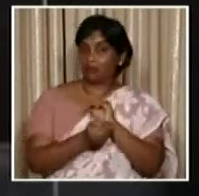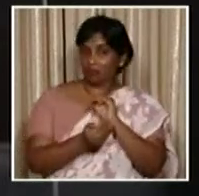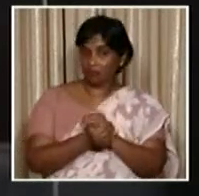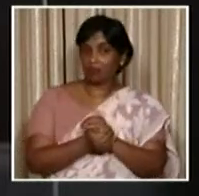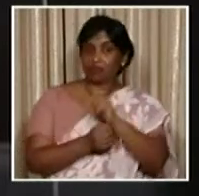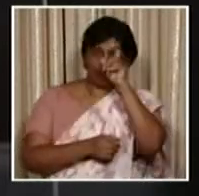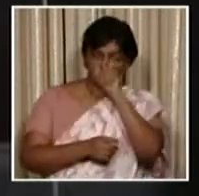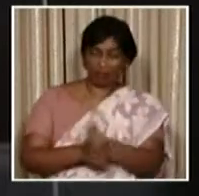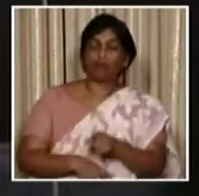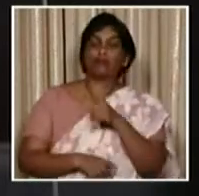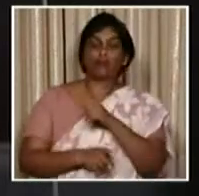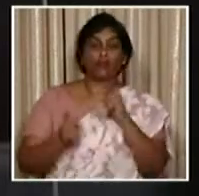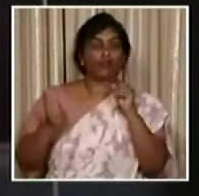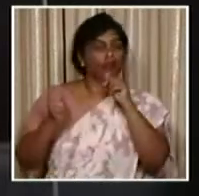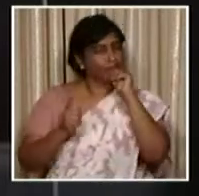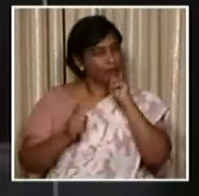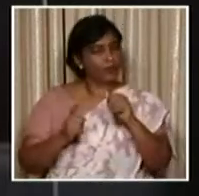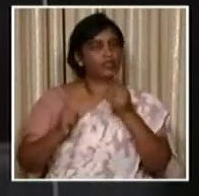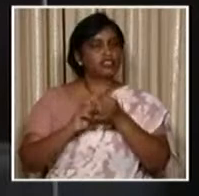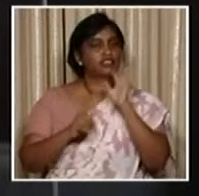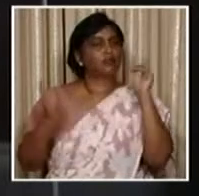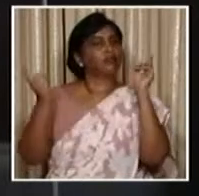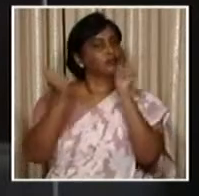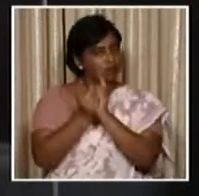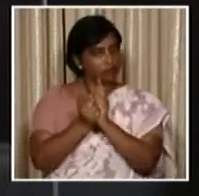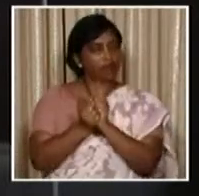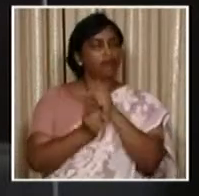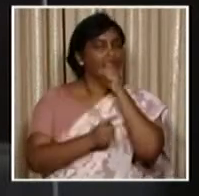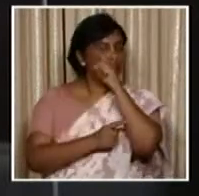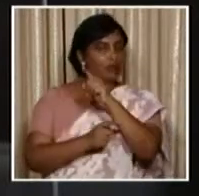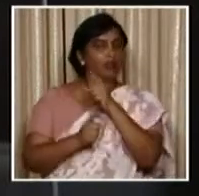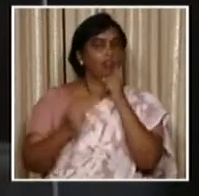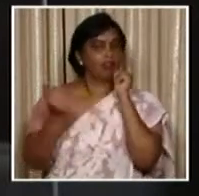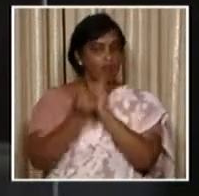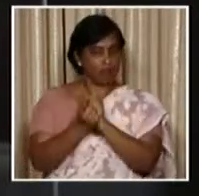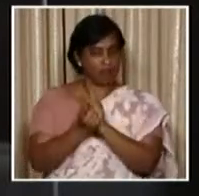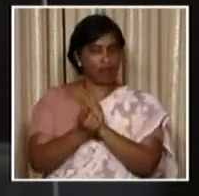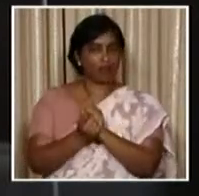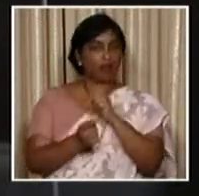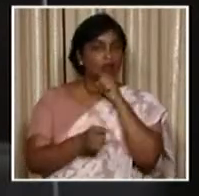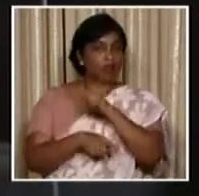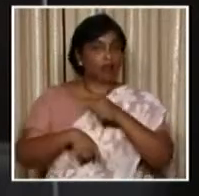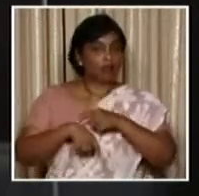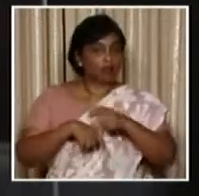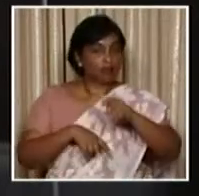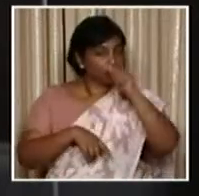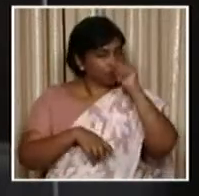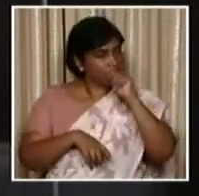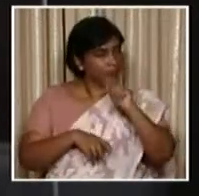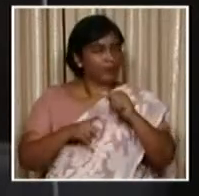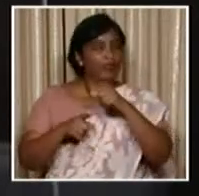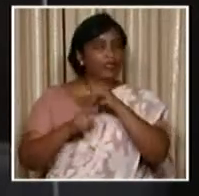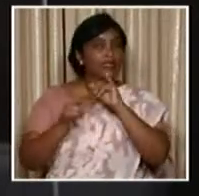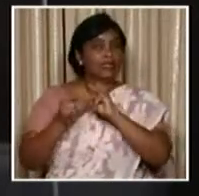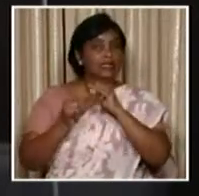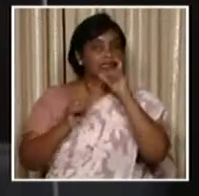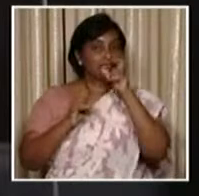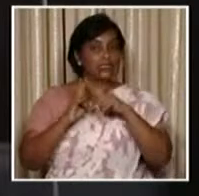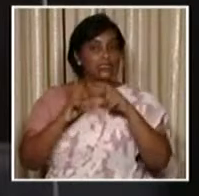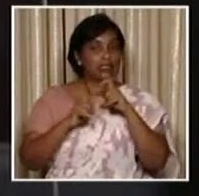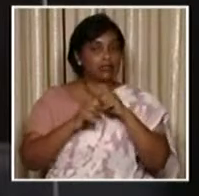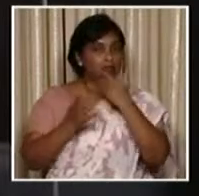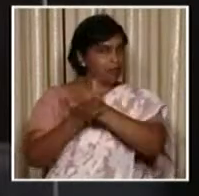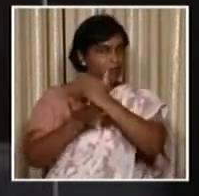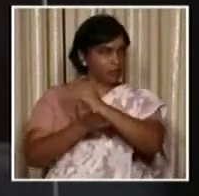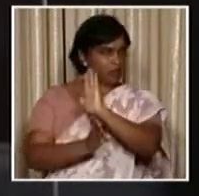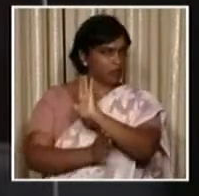ඉන්න නියෝජිතයා එයා අනිවාර්යෙන් ජනාධිපති මුණ ගැහෙනවා ඒ රටේ ඇවිල්ලා හම්බෙනවා. මේ කාලය ඇතුළත අනිවාර්යෙන් සැලේ මට බාධා කරන්න